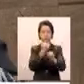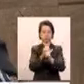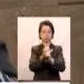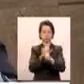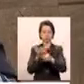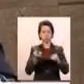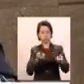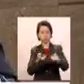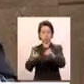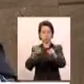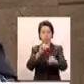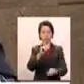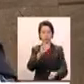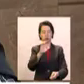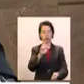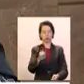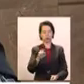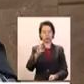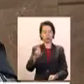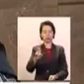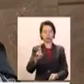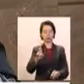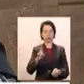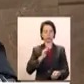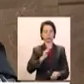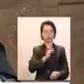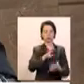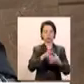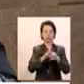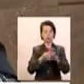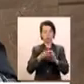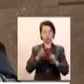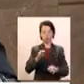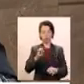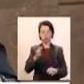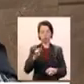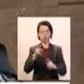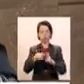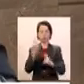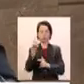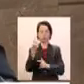Luncur Ais, ISU oleh Majlis Olimpik Malaysia, MOM, Disember lalu.